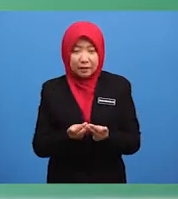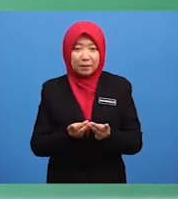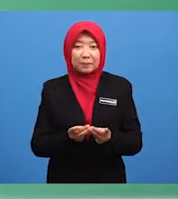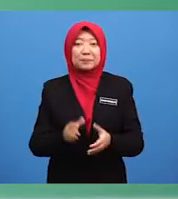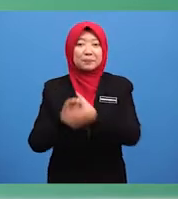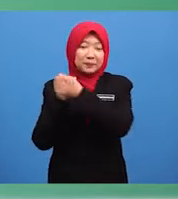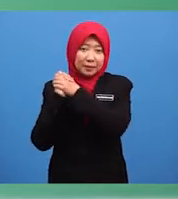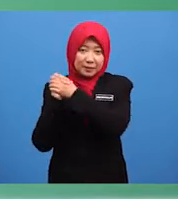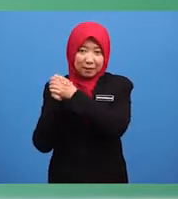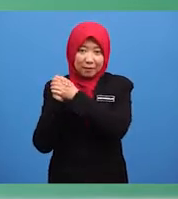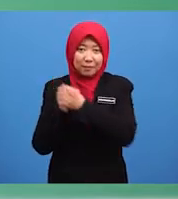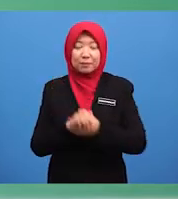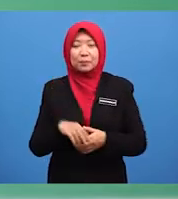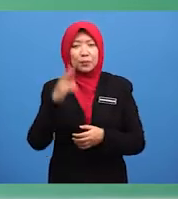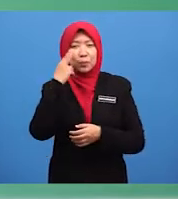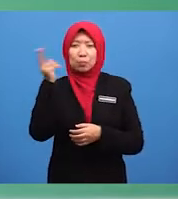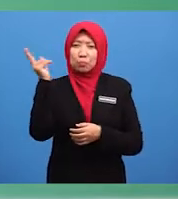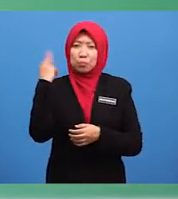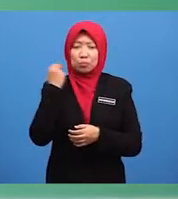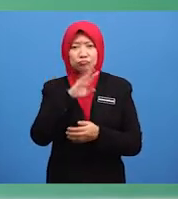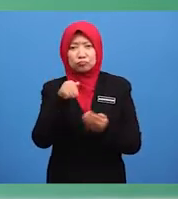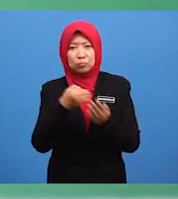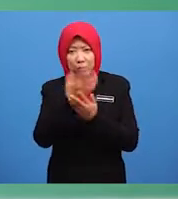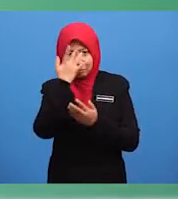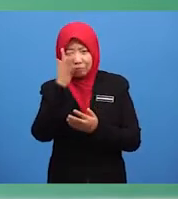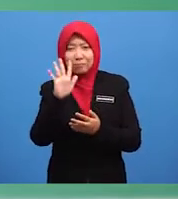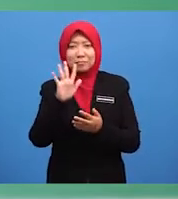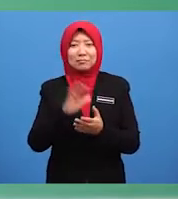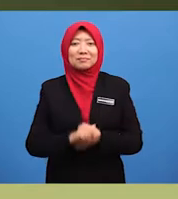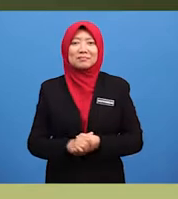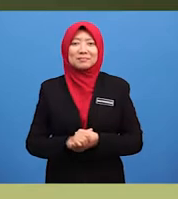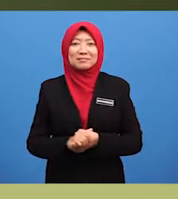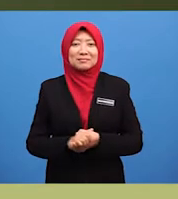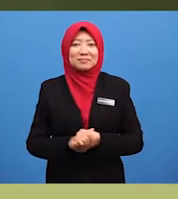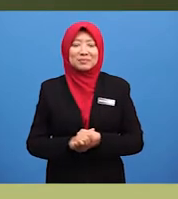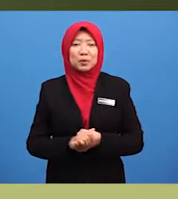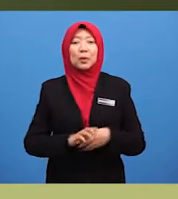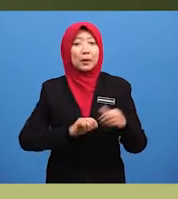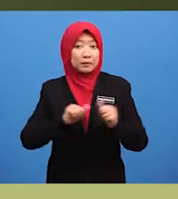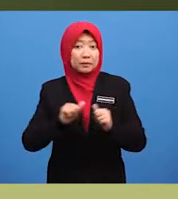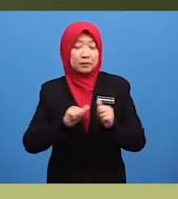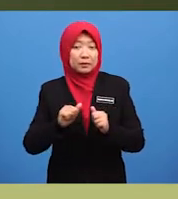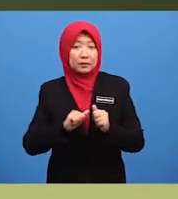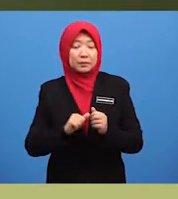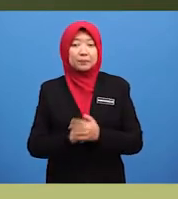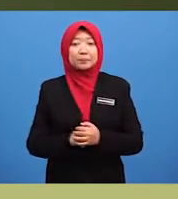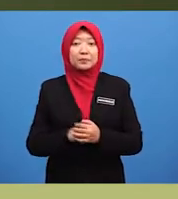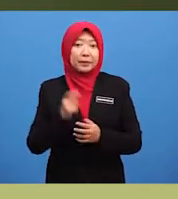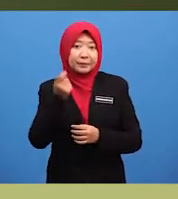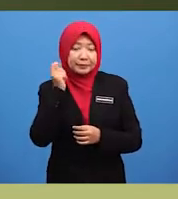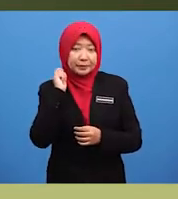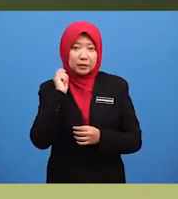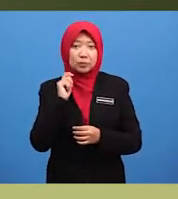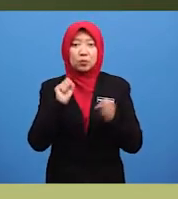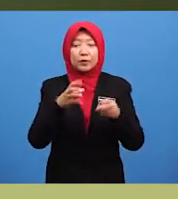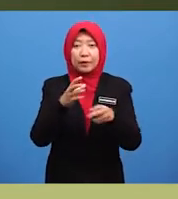Tanya, hebat sungguh anak-anak murid cikgu hari ini. Aktiviti pengukuhan kedua juga, kamu